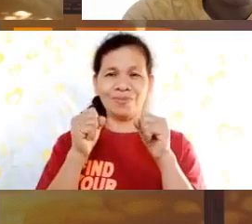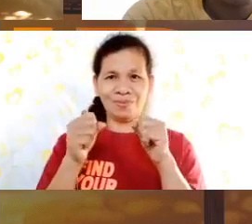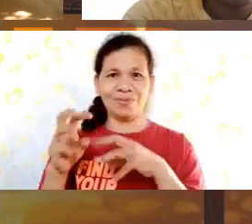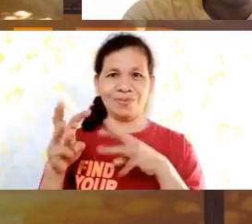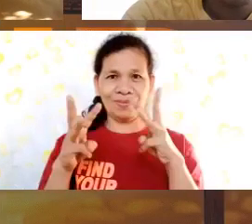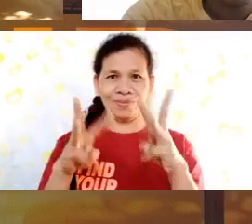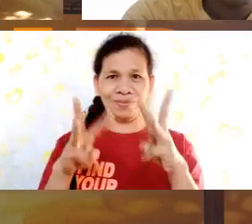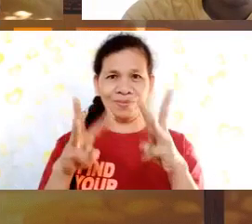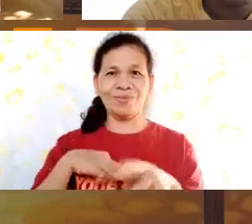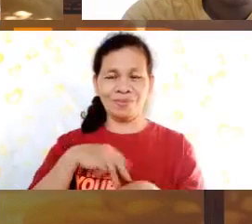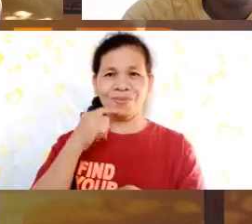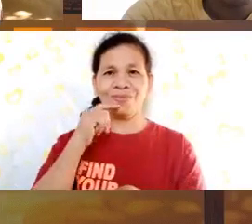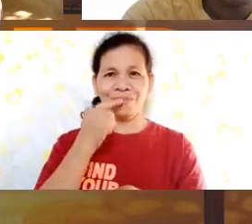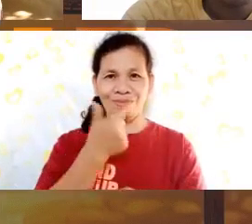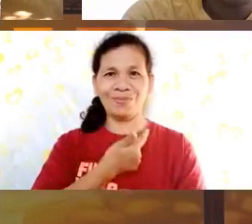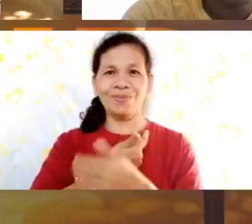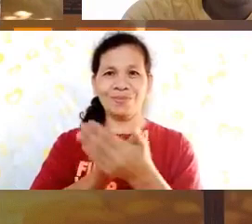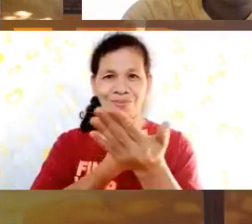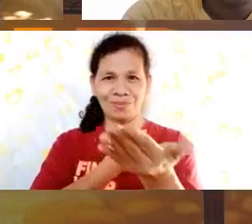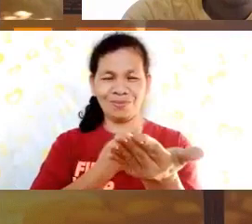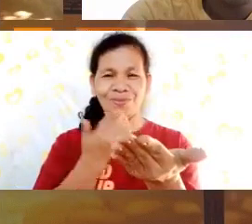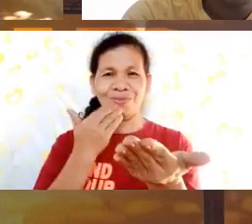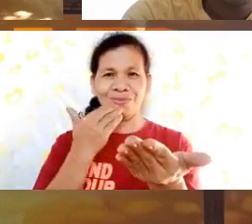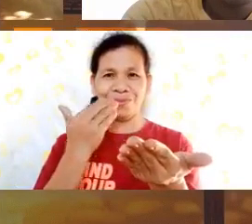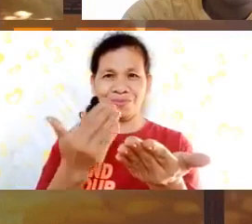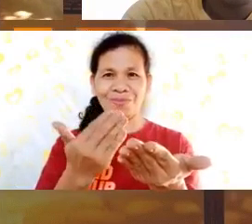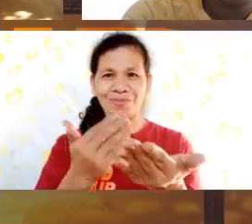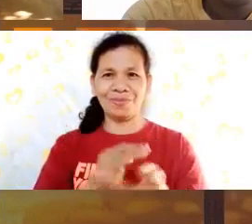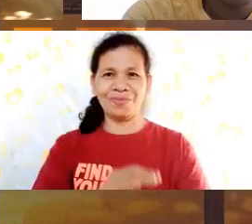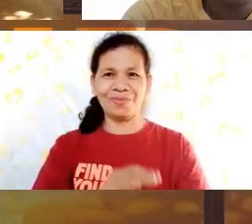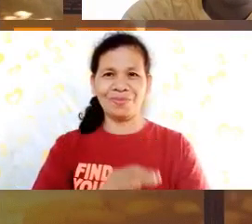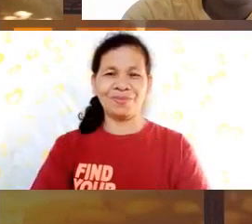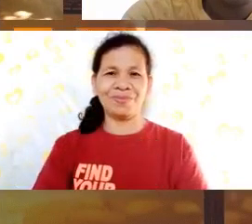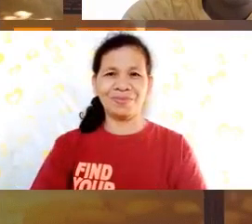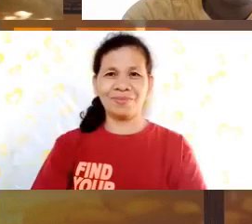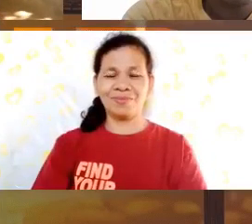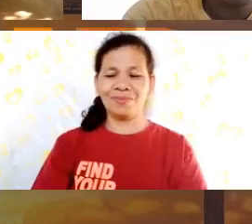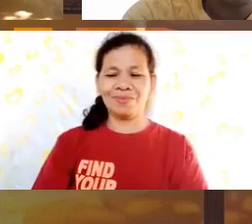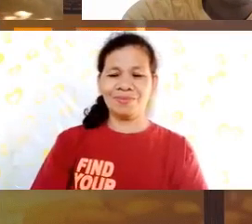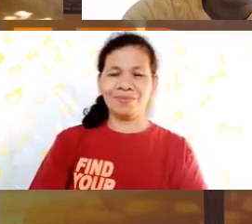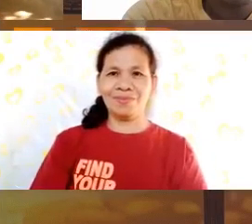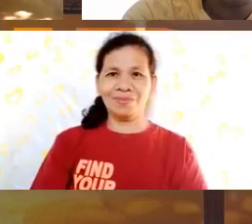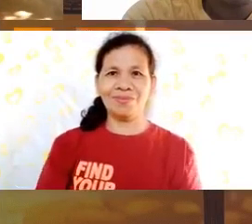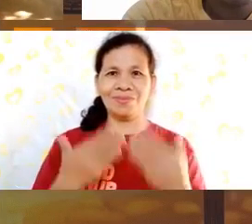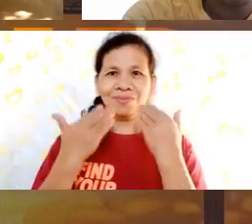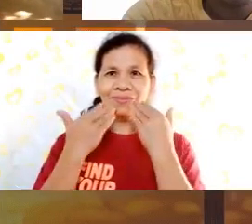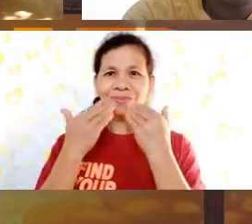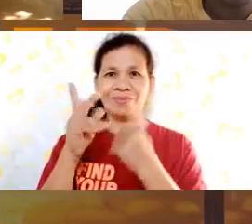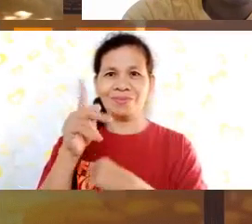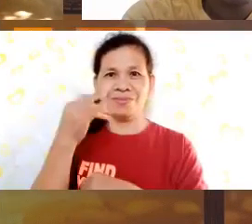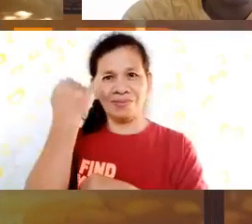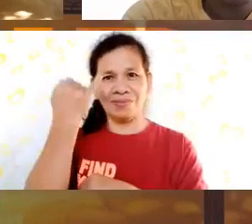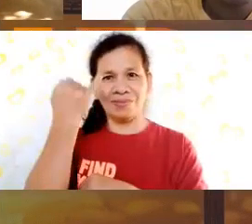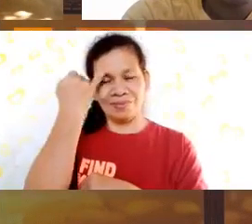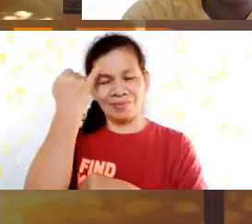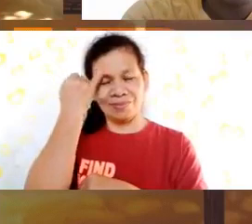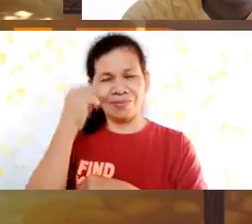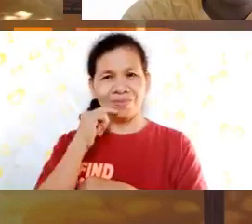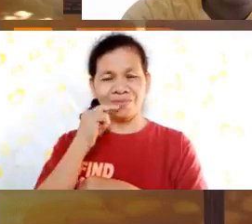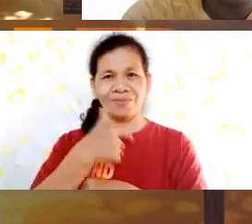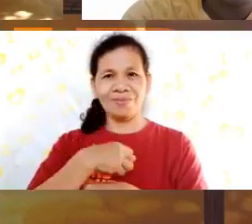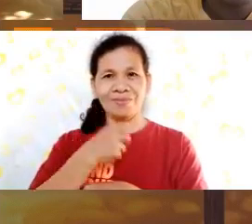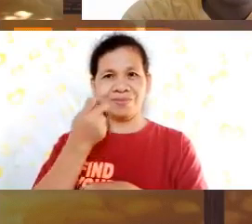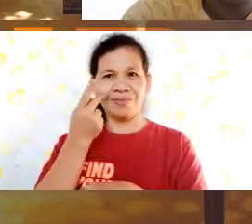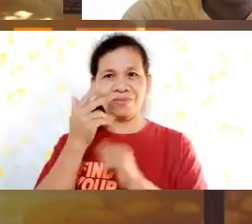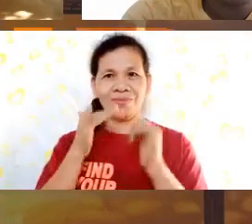nabati na po namin kayo. Salamat po. Okay, thank you so much, Pastor Jubis, sa pagbibigay daan ng mga bati at mga taga-subaybay